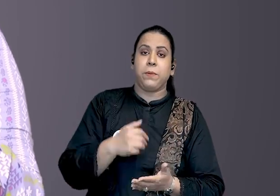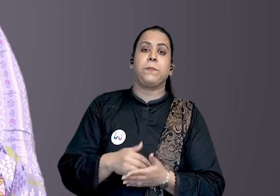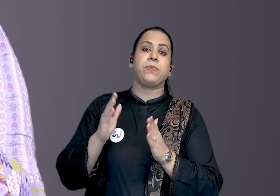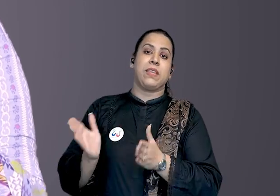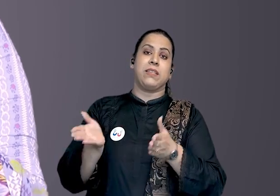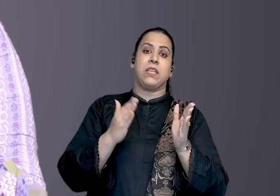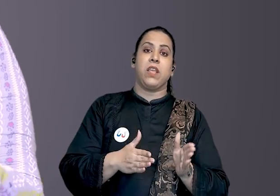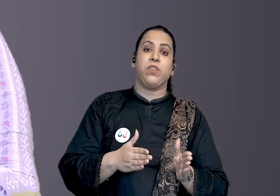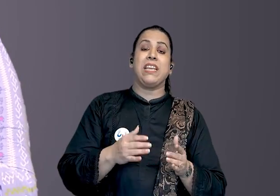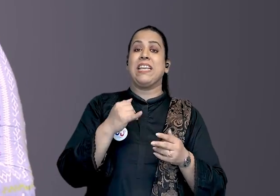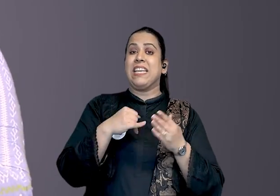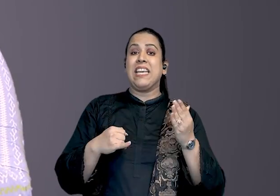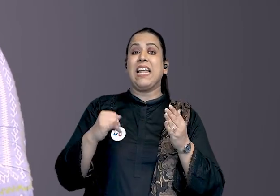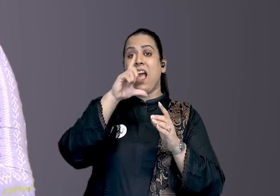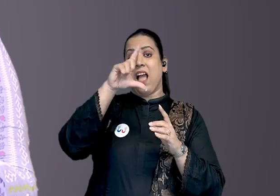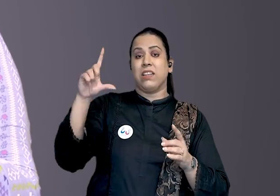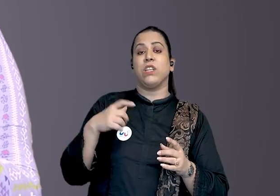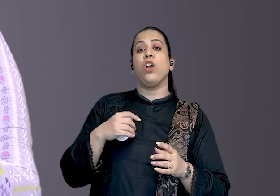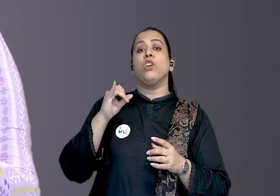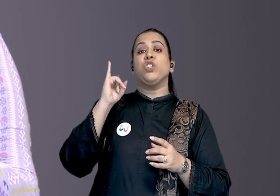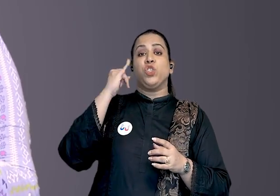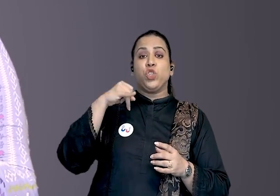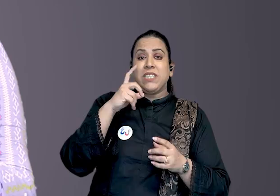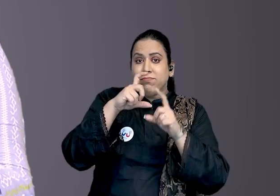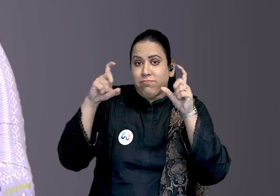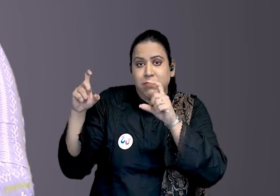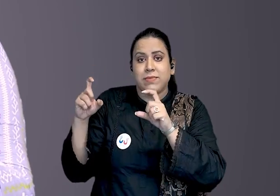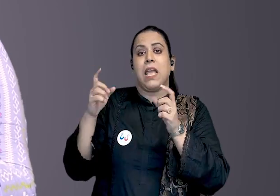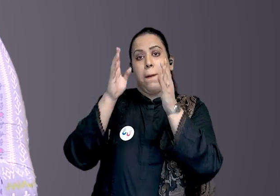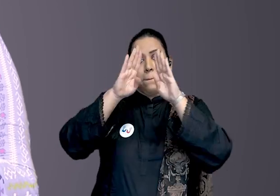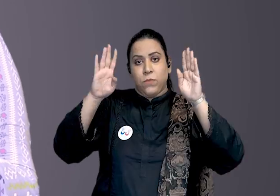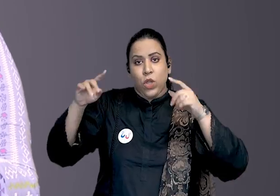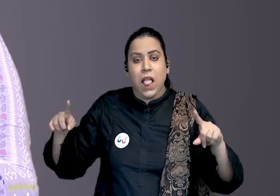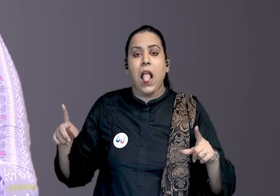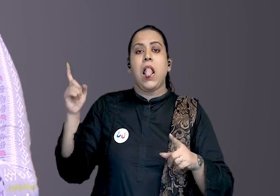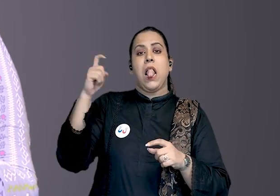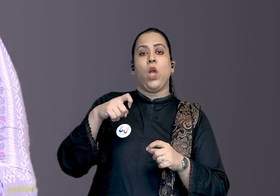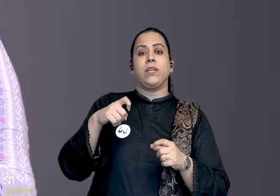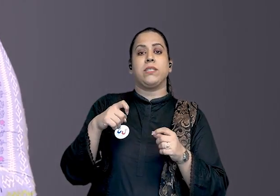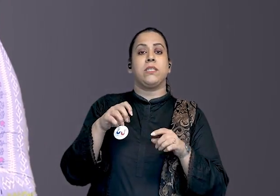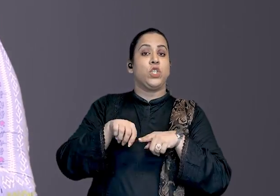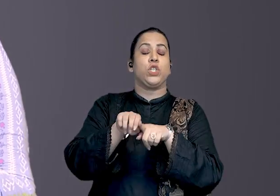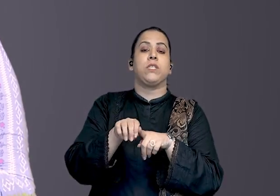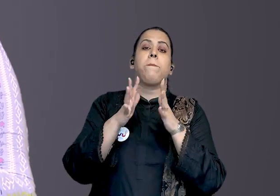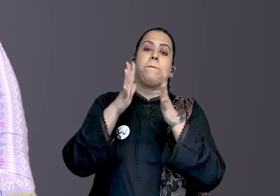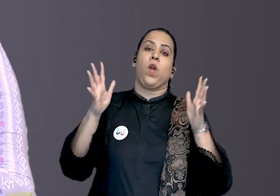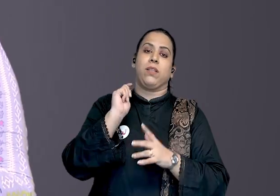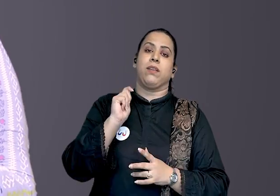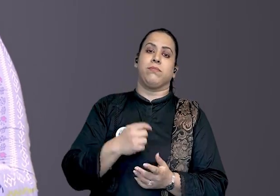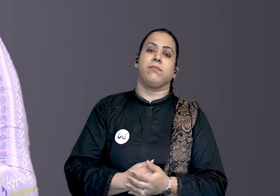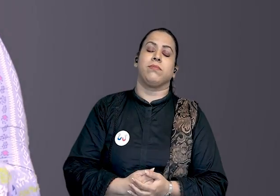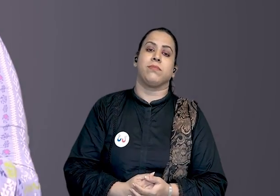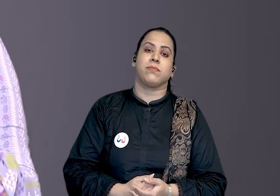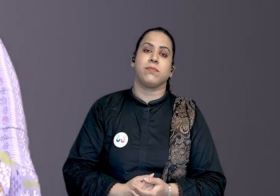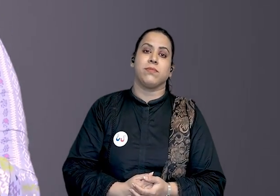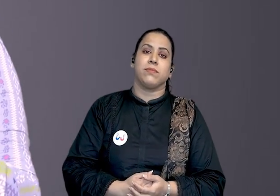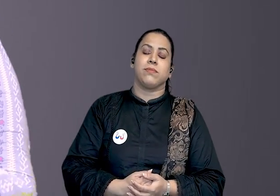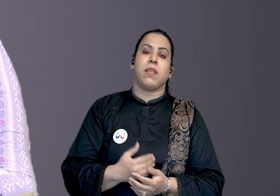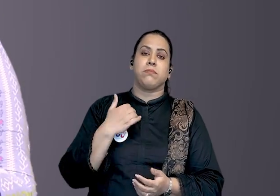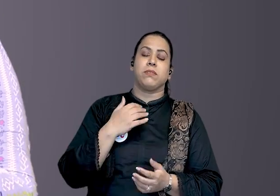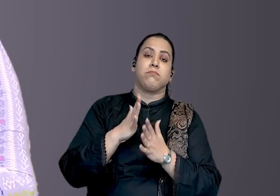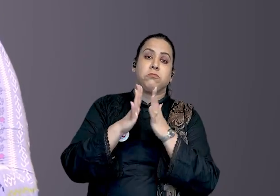हिस्सा लाहौर म्यूज़ियम की कलेक्शन पे है, और इसके अलावा फ़कीर खाना म्यूज़ियम की कलेक्शन और चुगताई म्यूज़ियम की कलेक्शन, मैंने